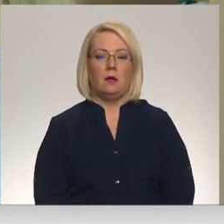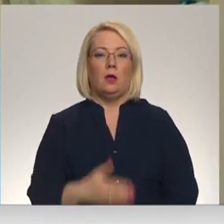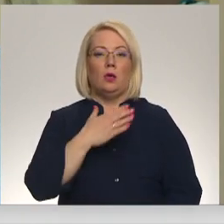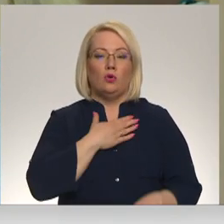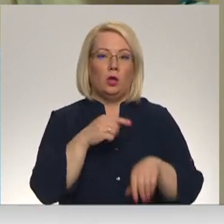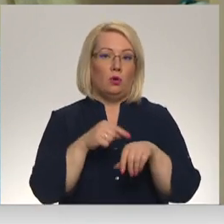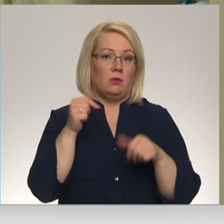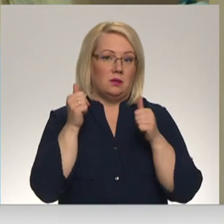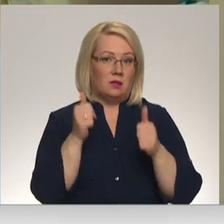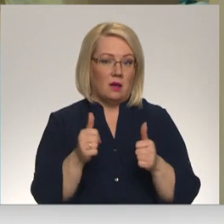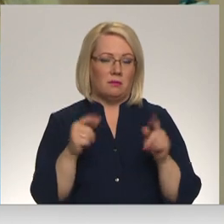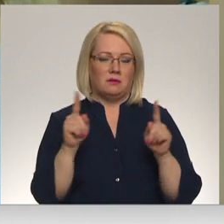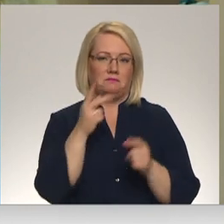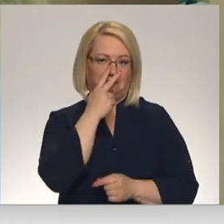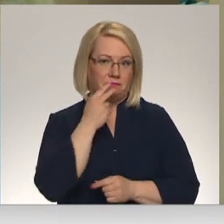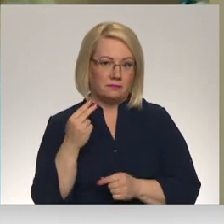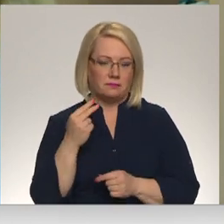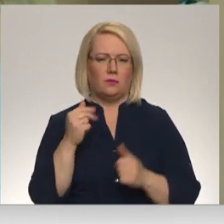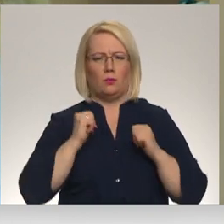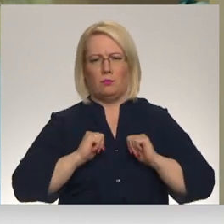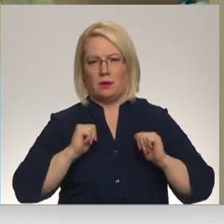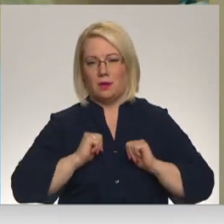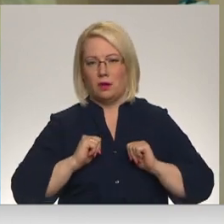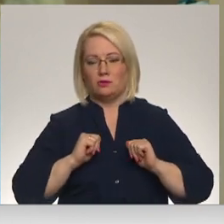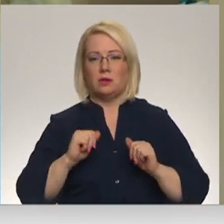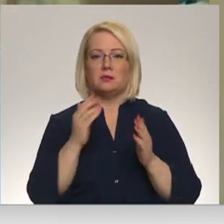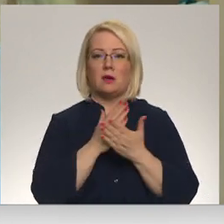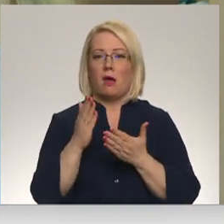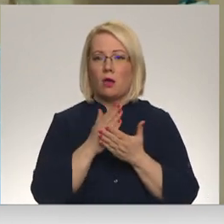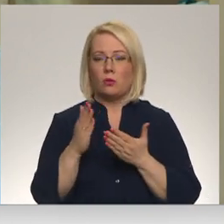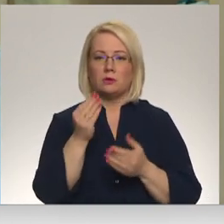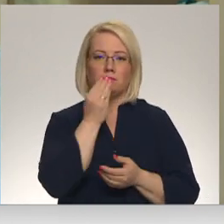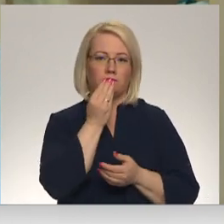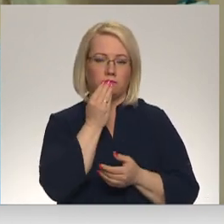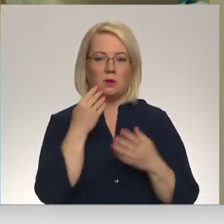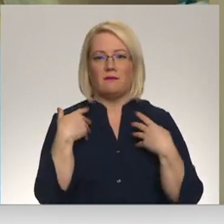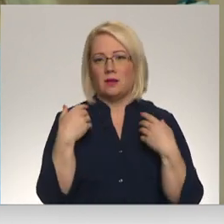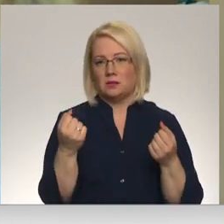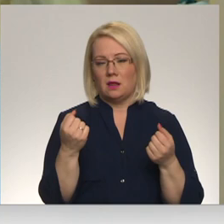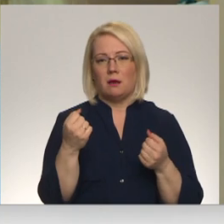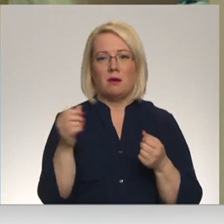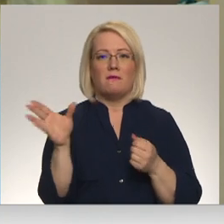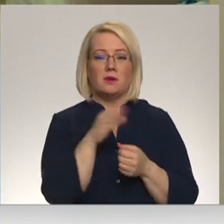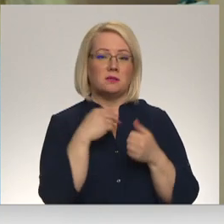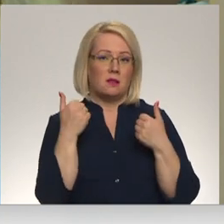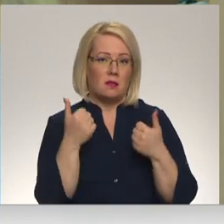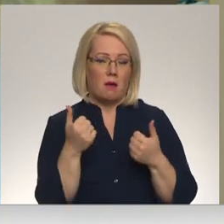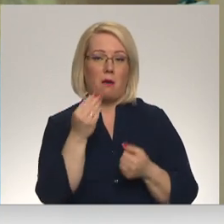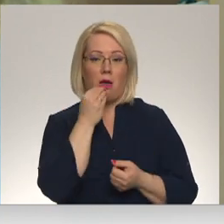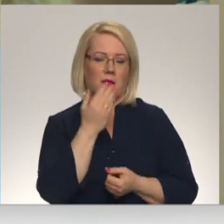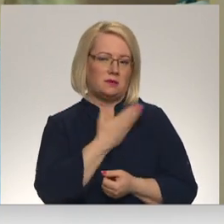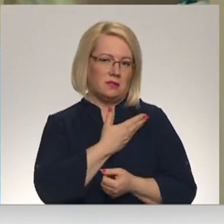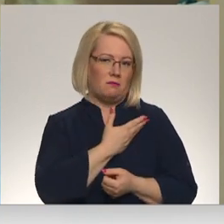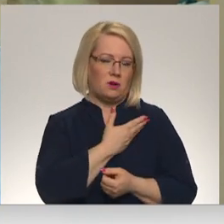Suņi jūtas labi, ir jau pieraduši, nomierinājušies, sakārtojusies ēšana, veselība, viņiem viss labi, ēd un